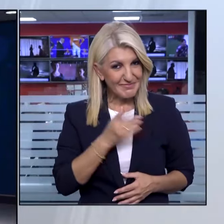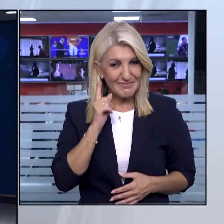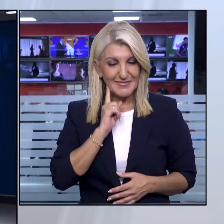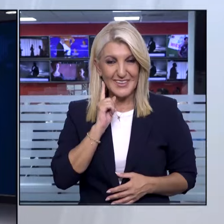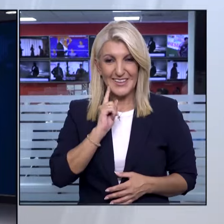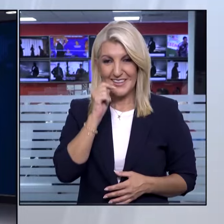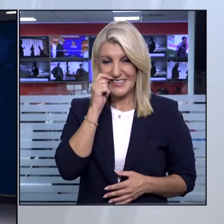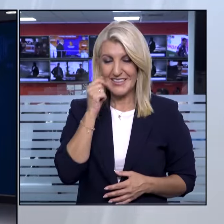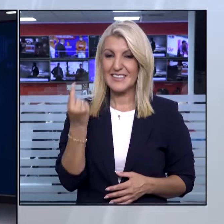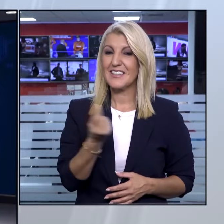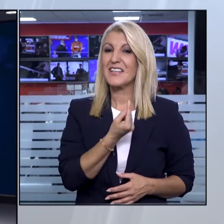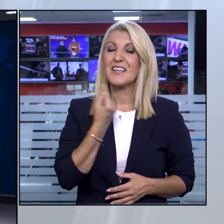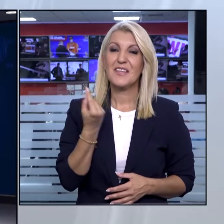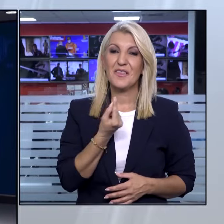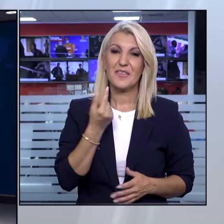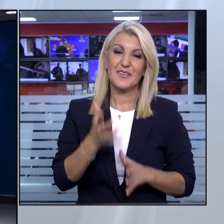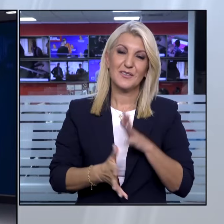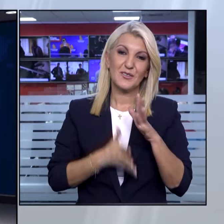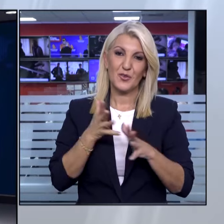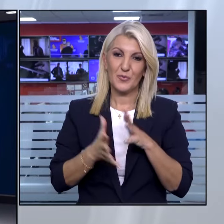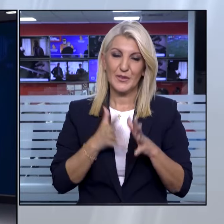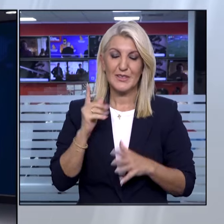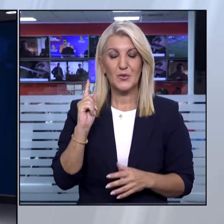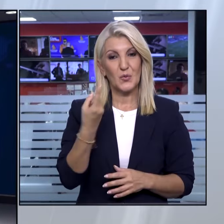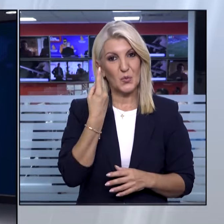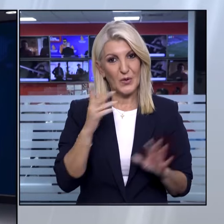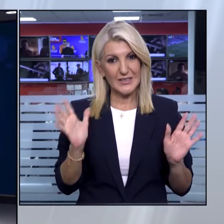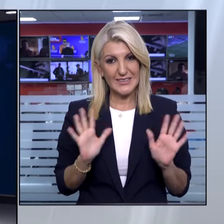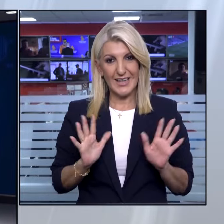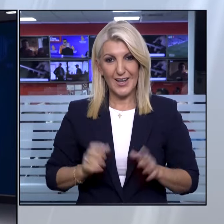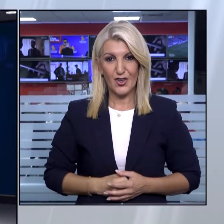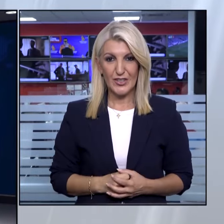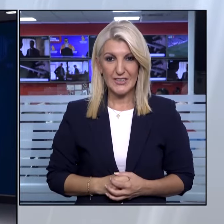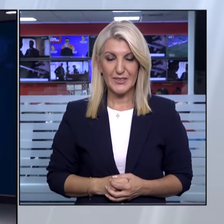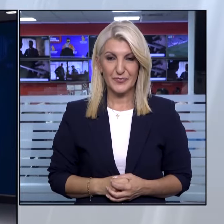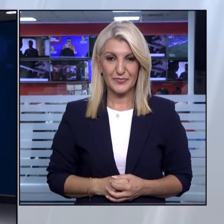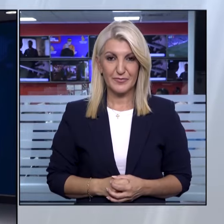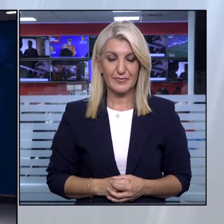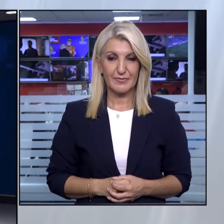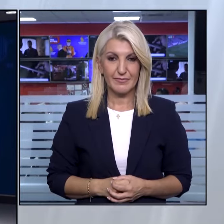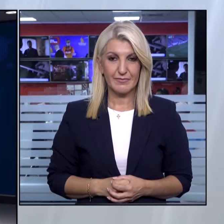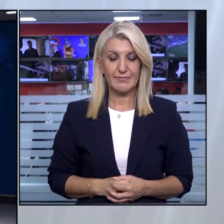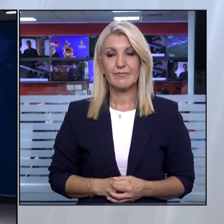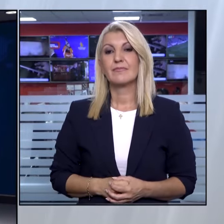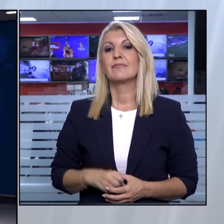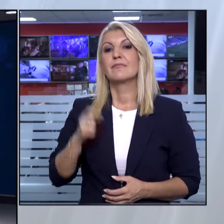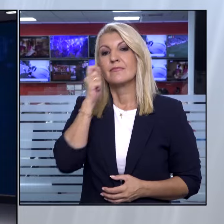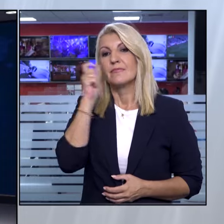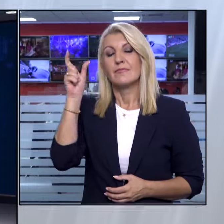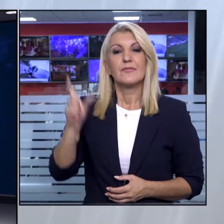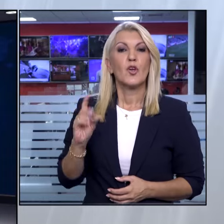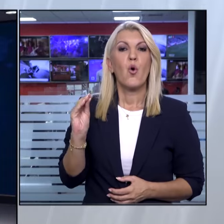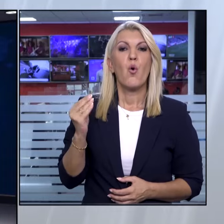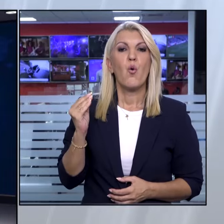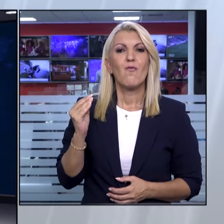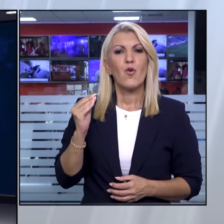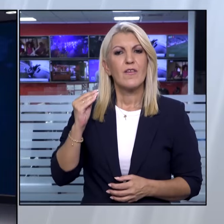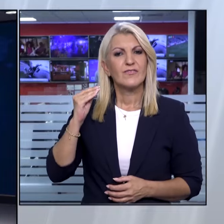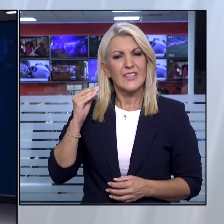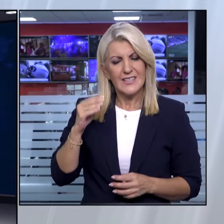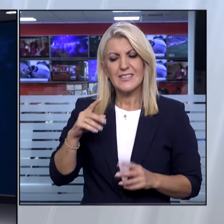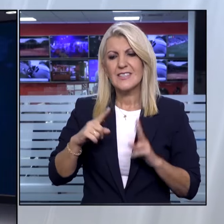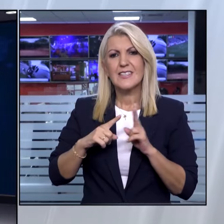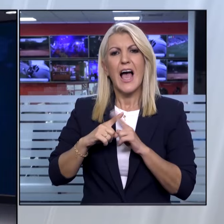Κυρίες και κύριοι, καλησπέρα σας. Παρακολουθείτε το δελτίο ειδήσεων του One Channel στη νοηματική γλώσσα. Τη διαγραφή του βουλευτή Ετωλακαρνανίας της